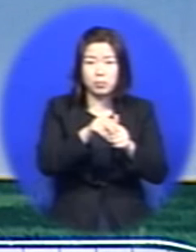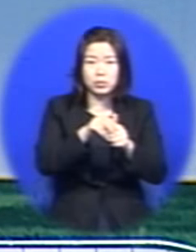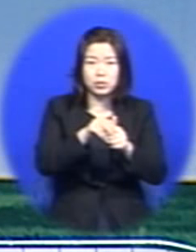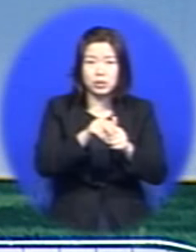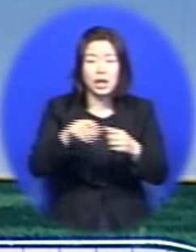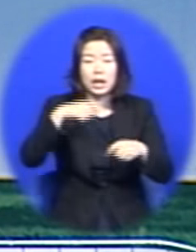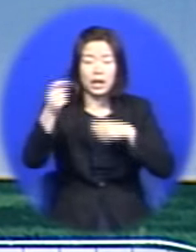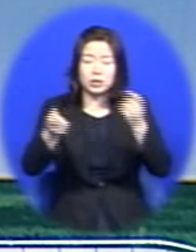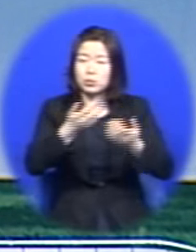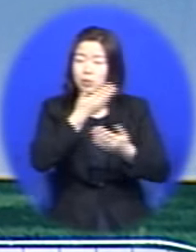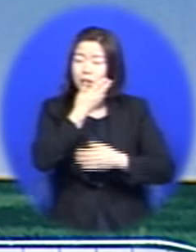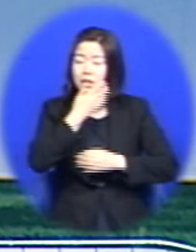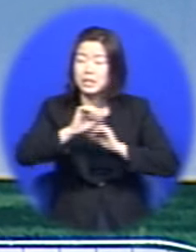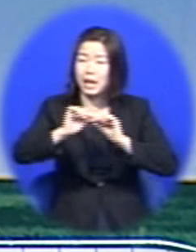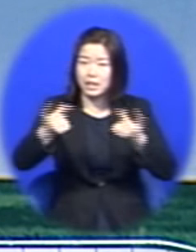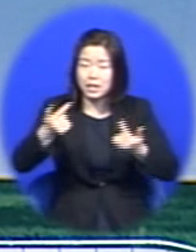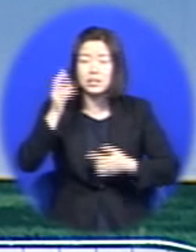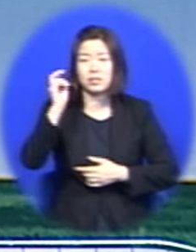아끼지 아니하실 것입니다.